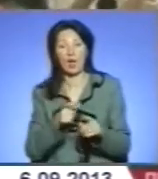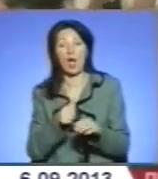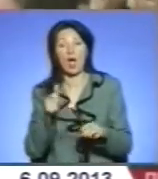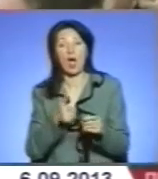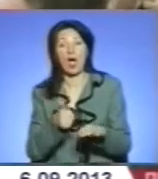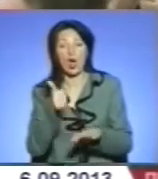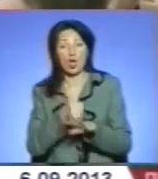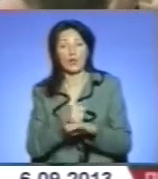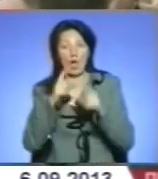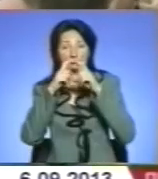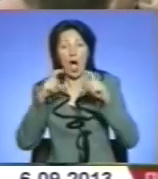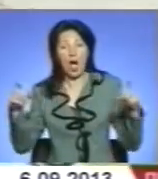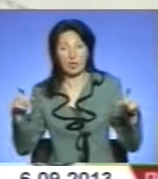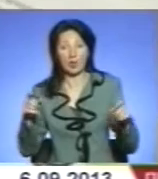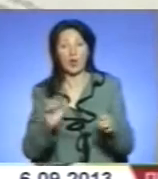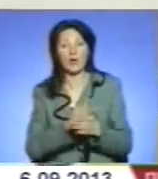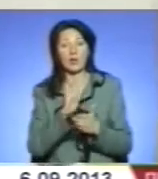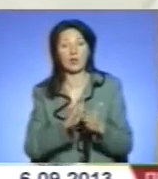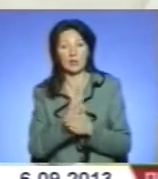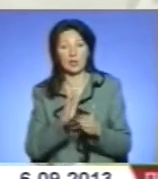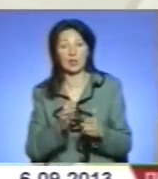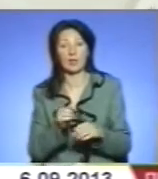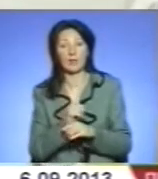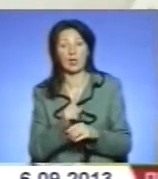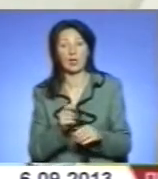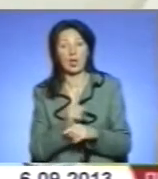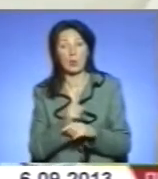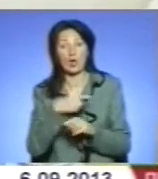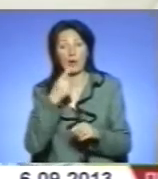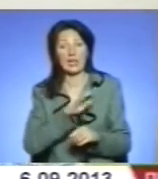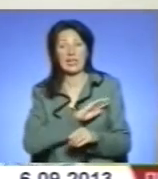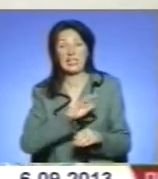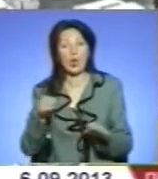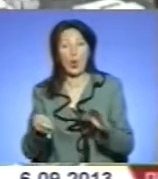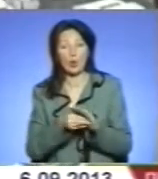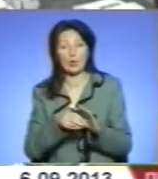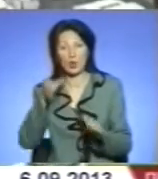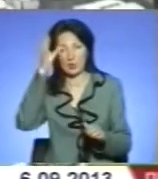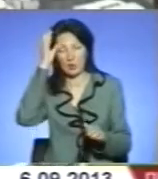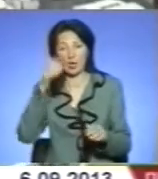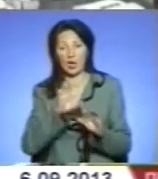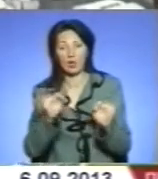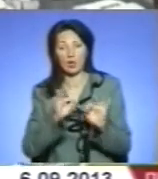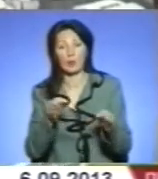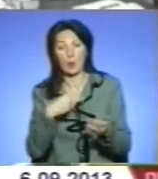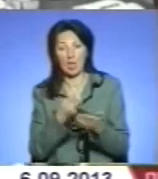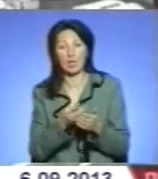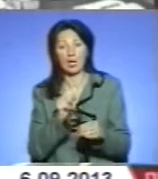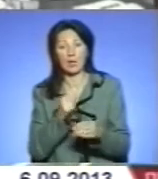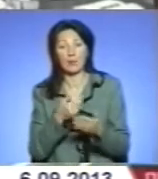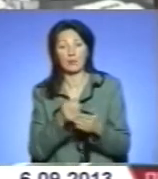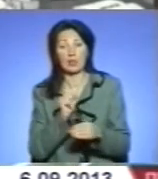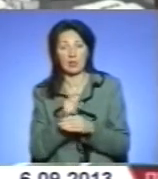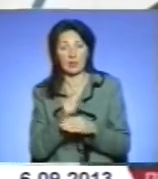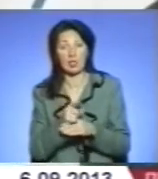видавці Тернопільщини говорять ні корупції в освіті. Наводять приклади задач для школярів. Підручники затверджені Міністерством